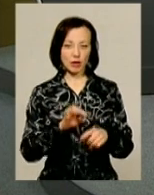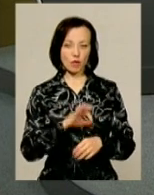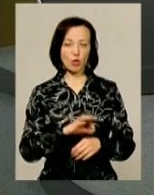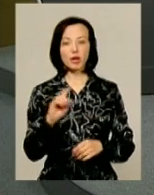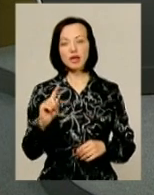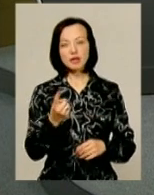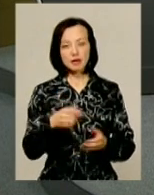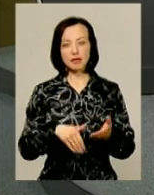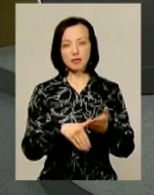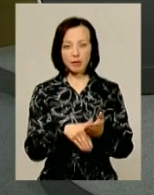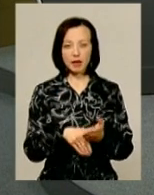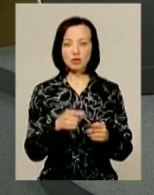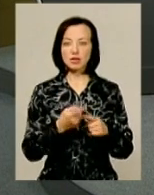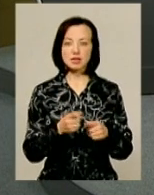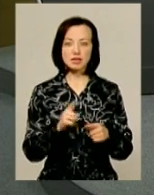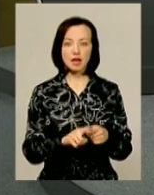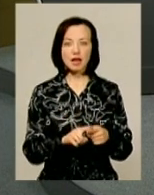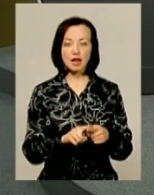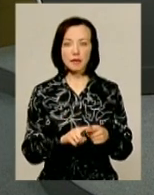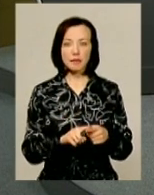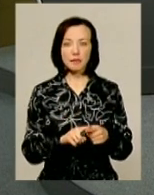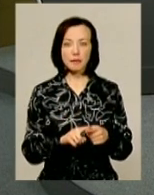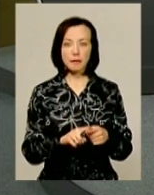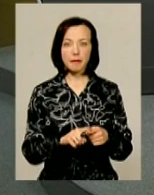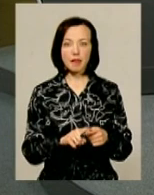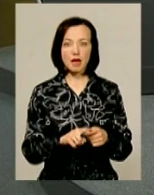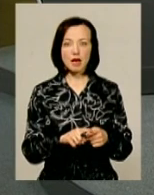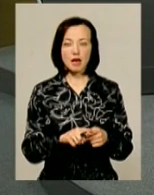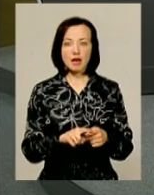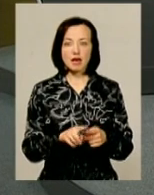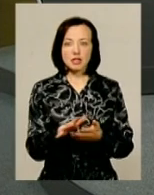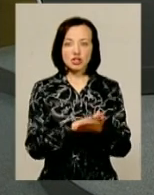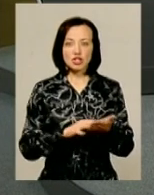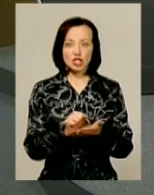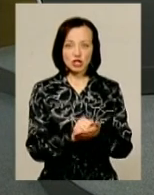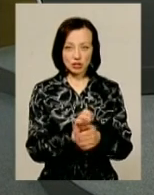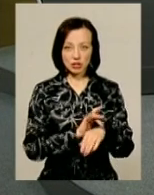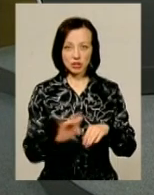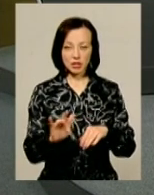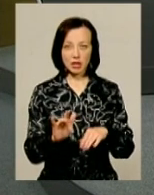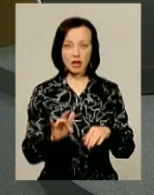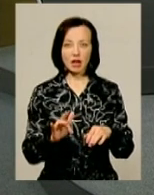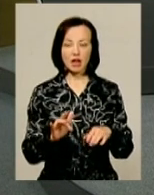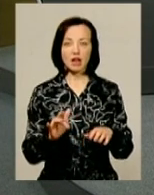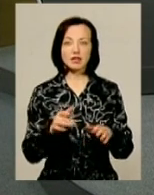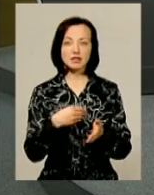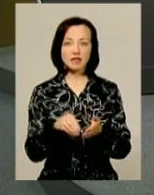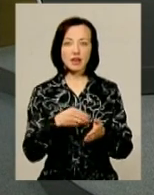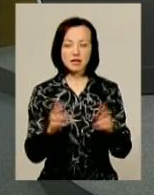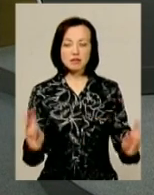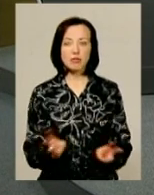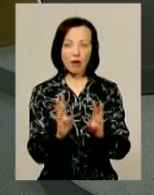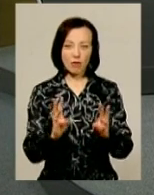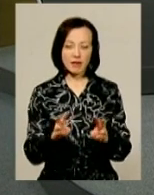Єдиний метод – тільки некровне умертвління тварин і знищення їх шляхом спалювання у